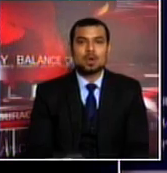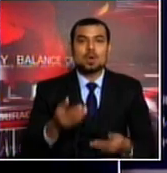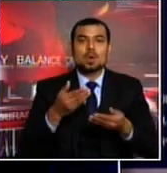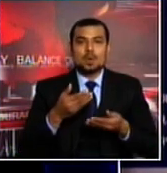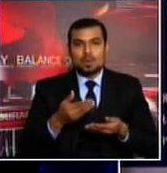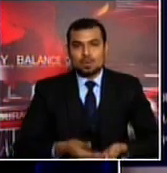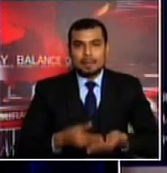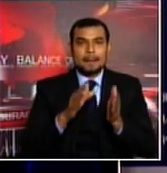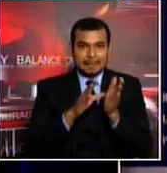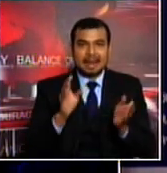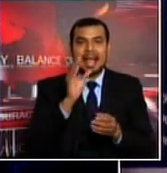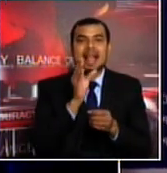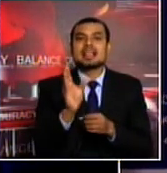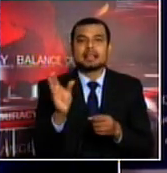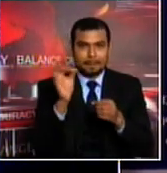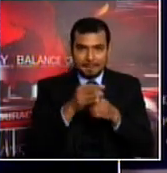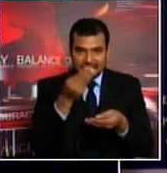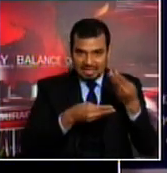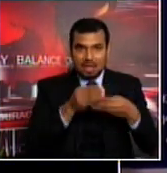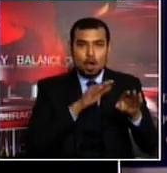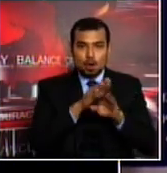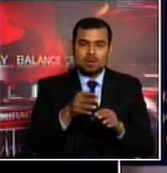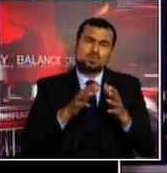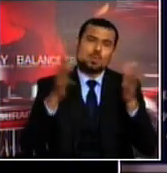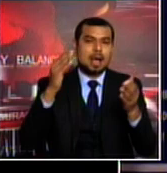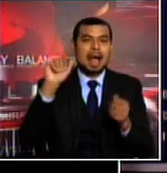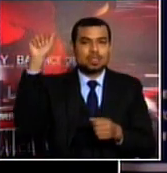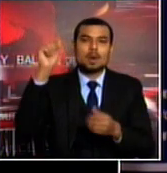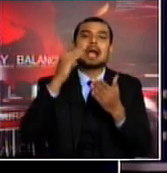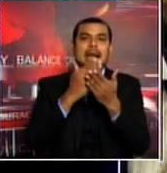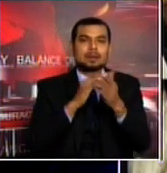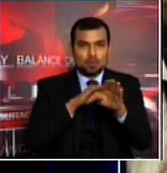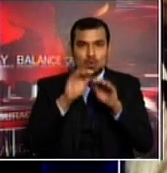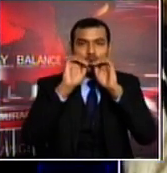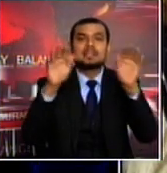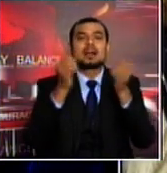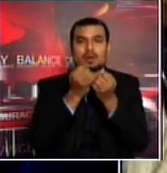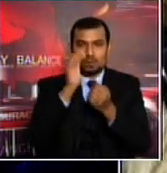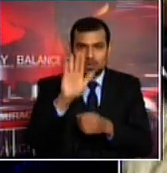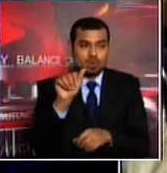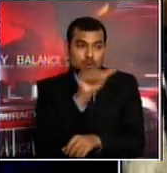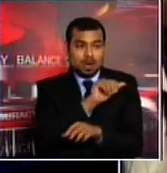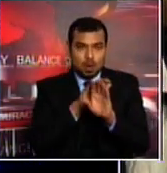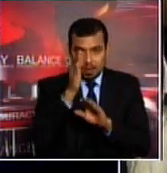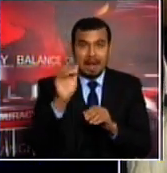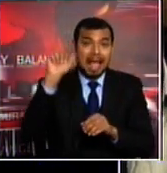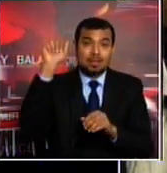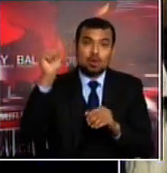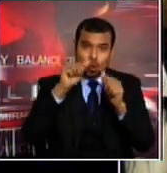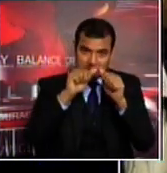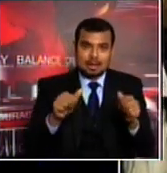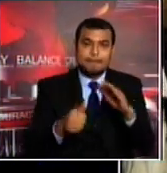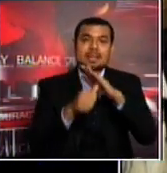बुधबारबाट यातायात व्यवसायीहरूले चरमबद्ध आन्दोलनका कार्यक्रम घोषणा गरेका छन्। उनीहरूले आन्दोलन स्वरूप